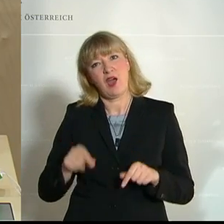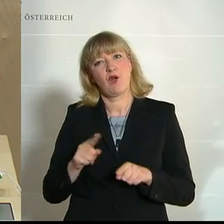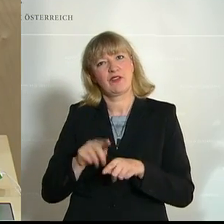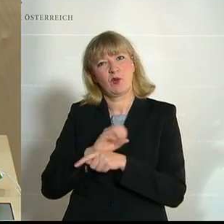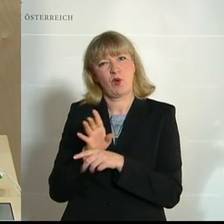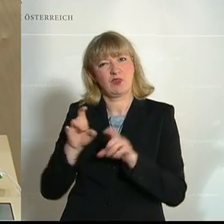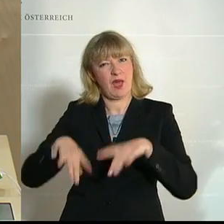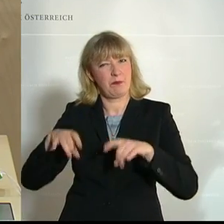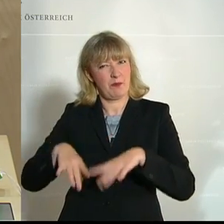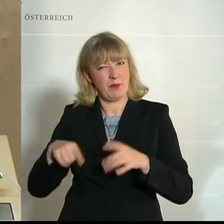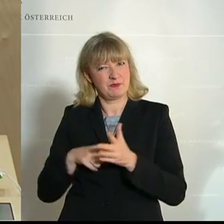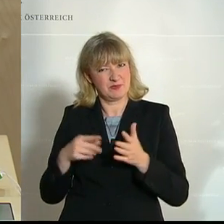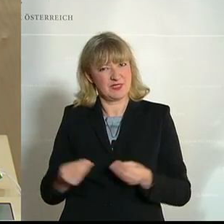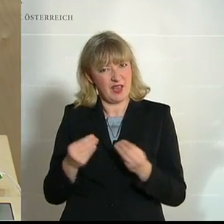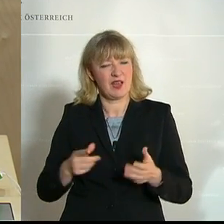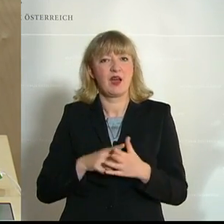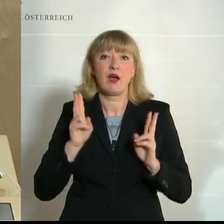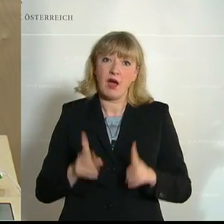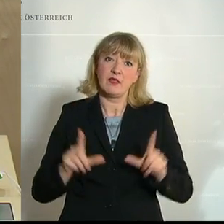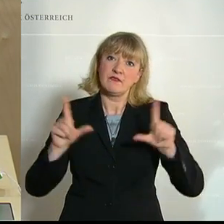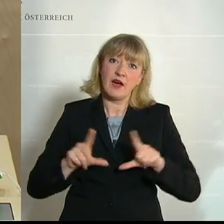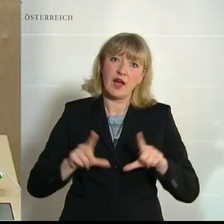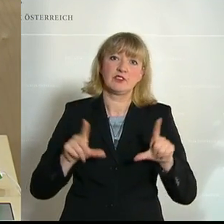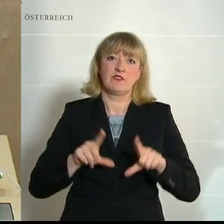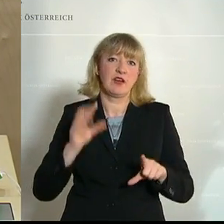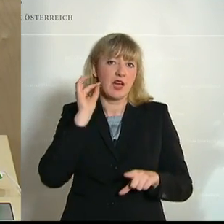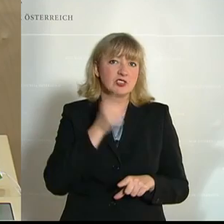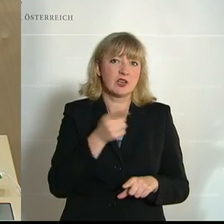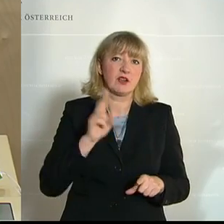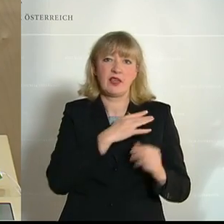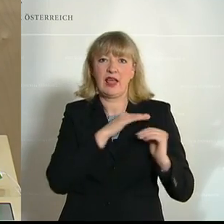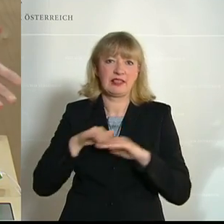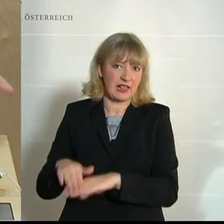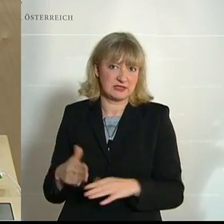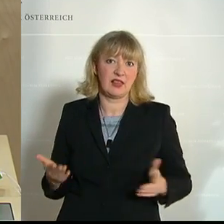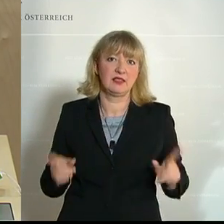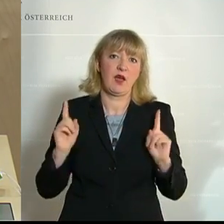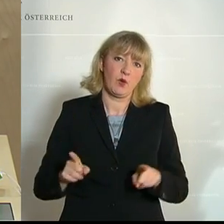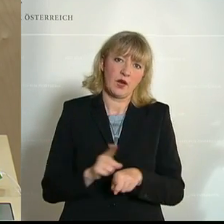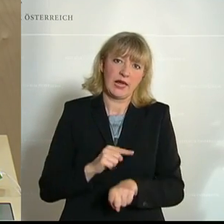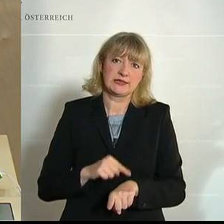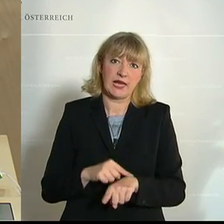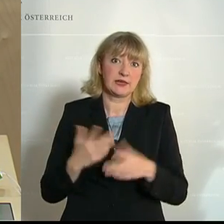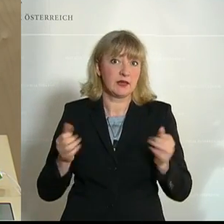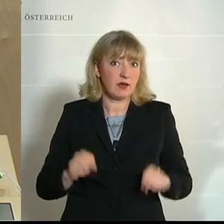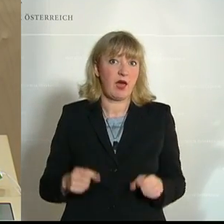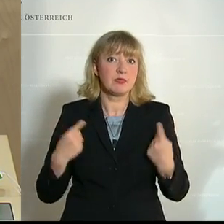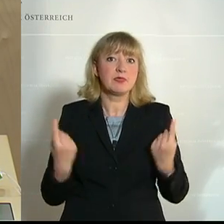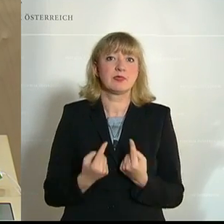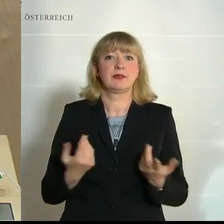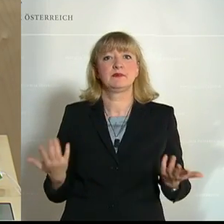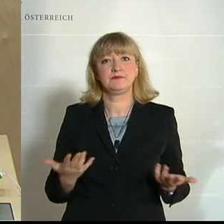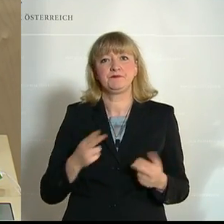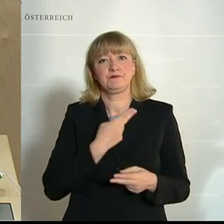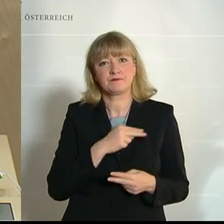Corona-bedingten Absagen können wir die Veranstalter und Veranstalterinnen entlasten. Gleichzeitig können wir